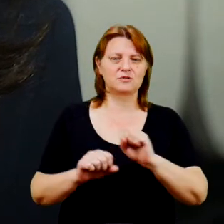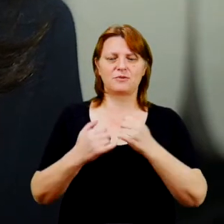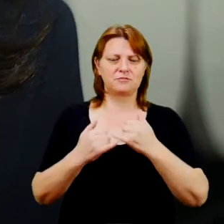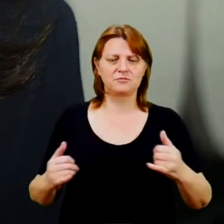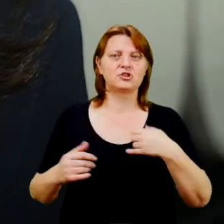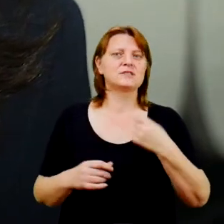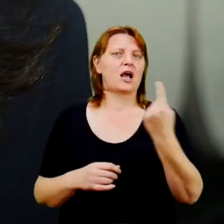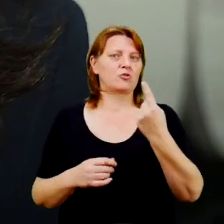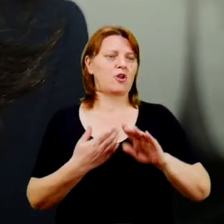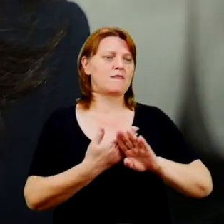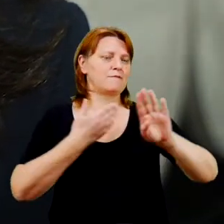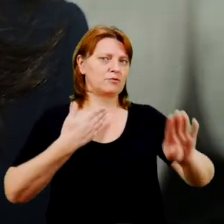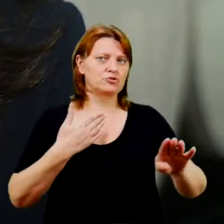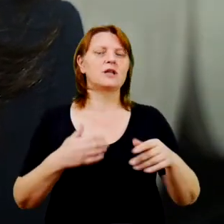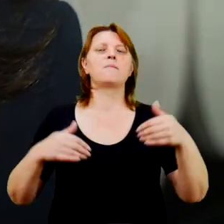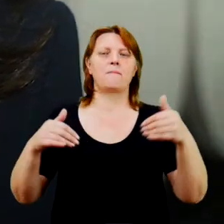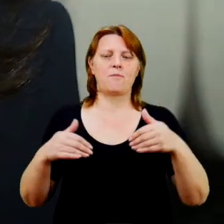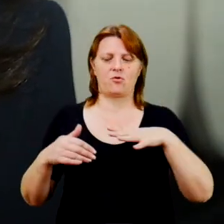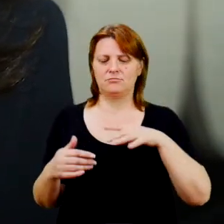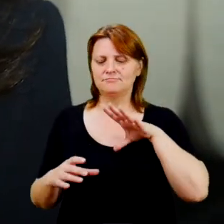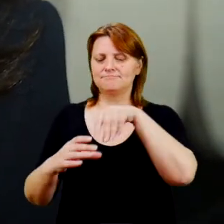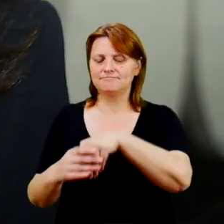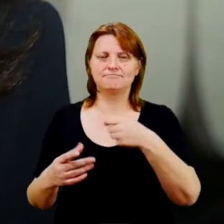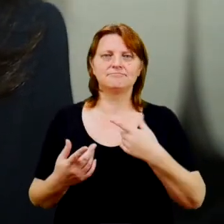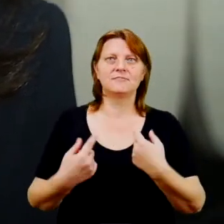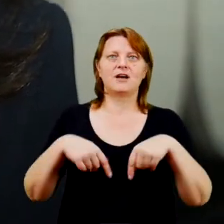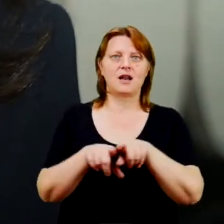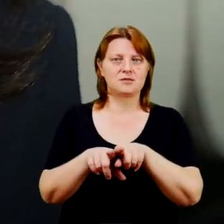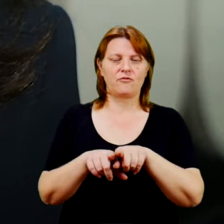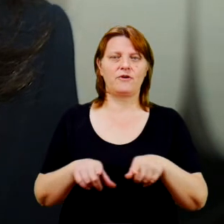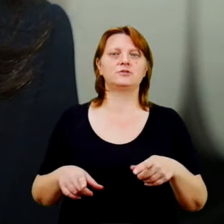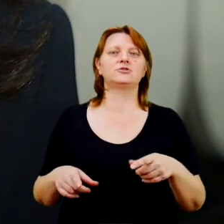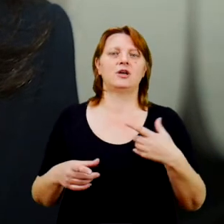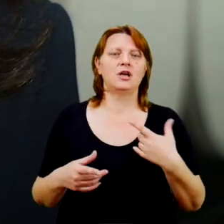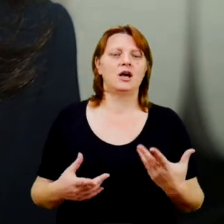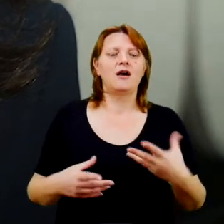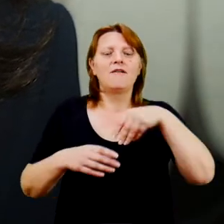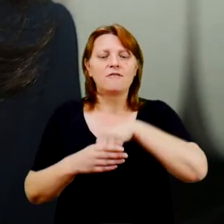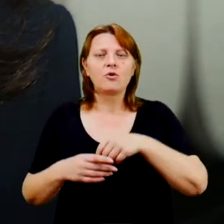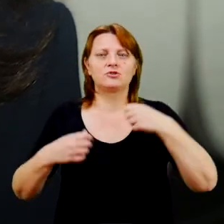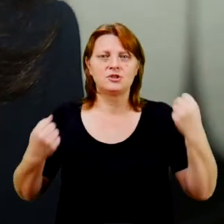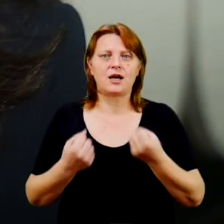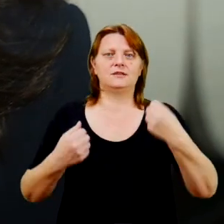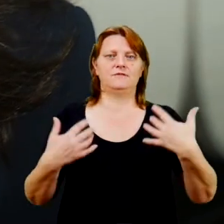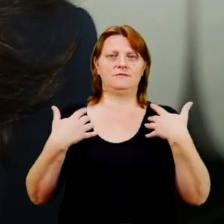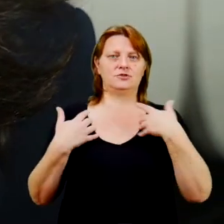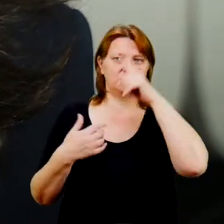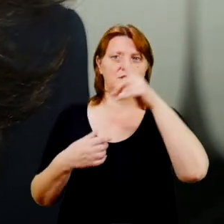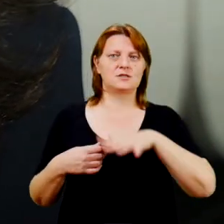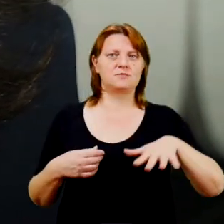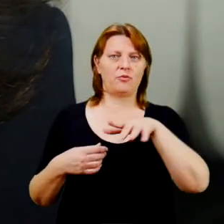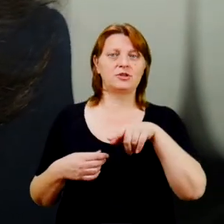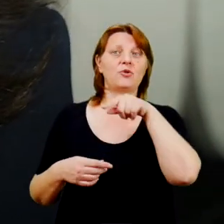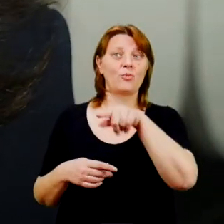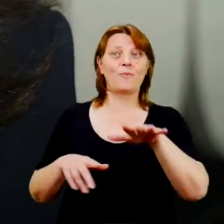zagrożone wykluczeniem mogą się realizować i włączyć aktywnie w życie społeczne. Takie miejsce jak